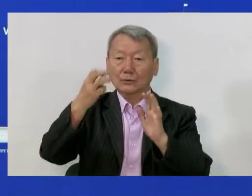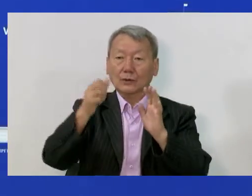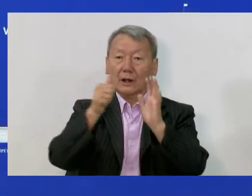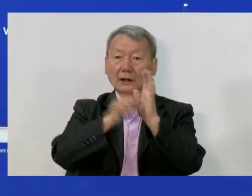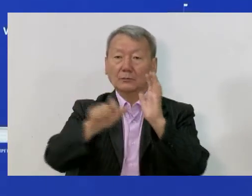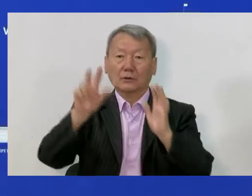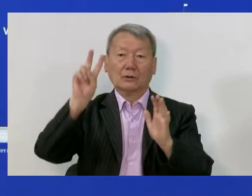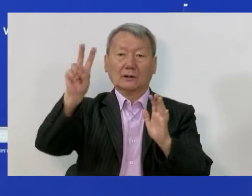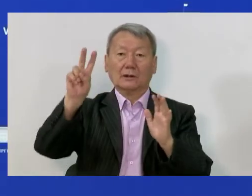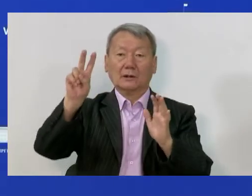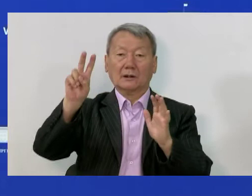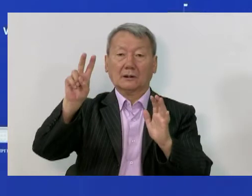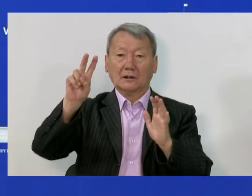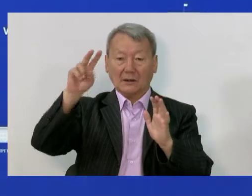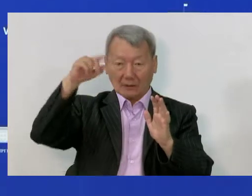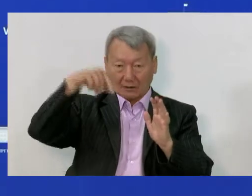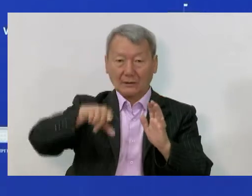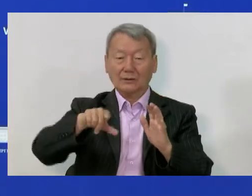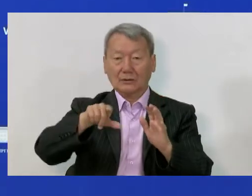шырекен үтізді.